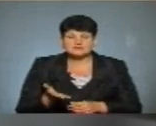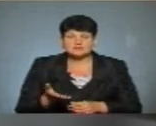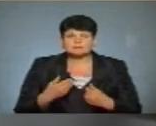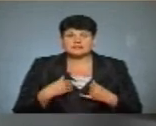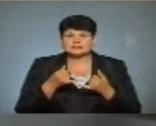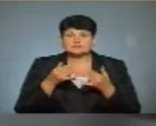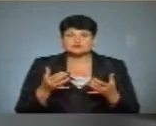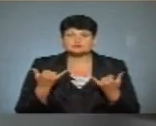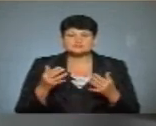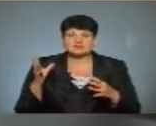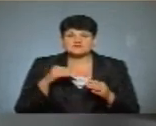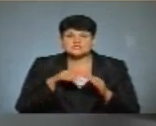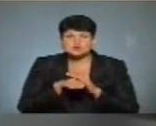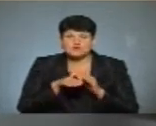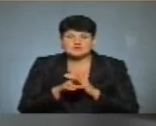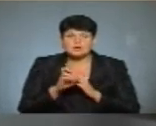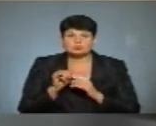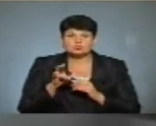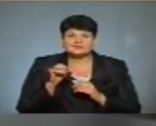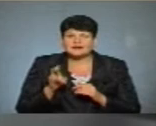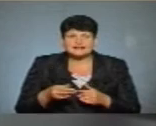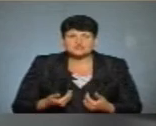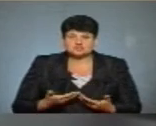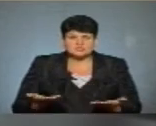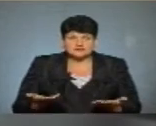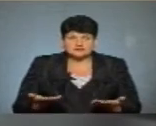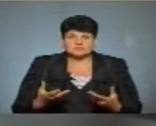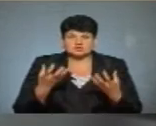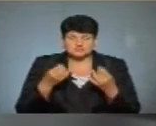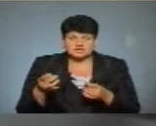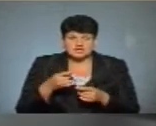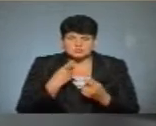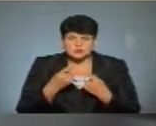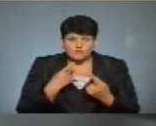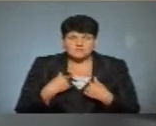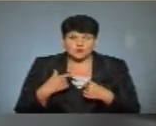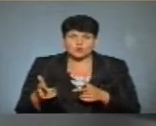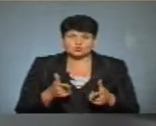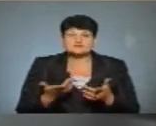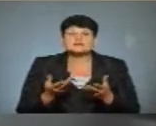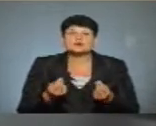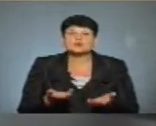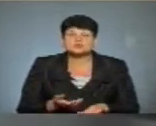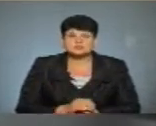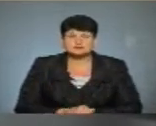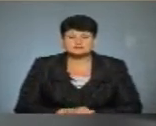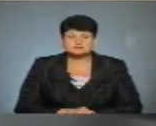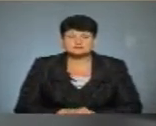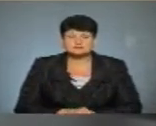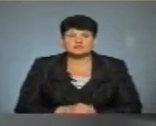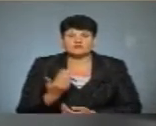можемо зараз всі заховатися в бункер і не жити. І ми ще раз говоримо, ми готові, але за що, за які кошти?